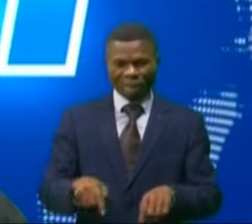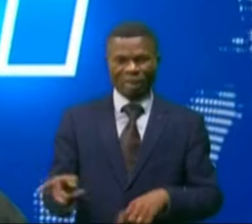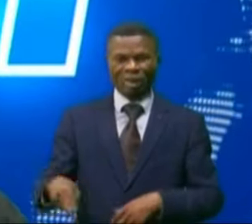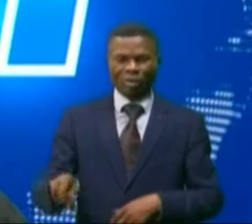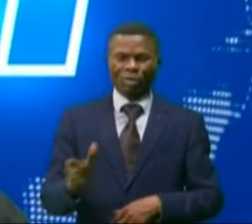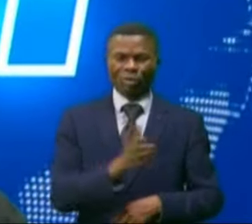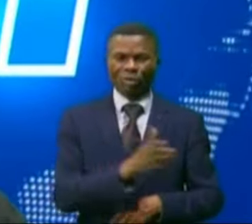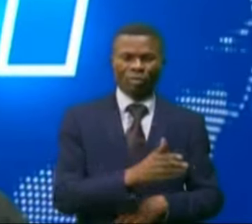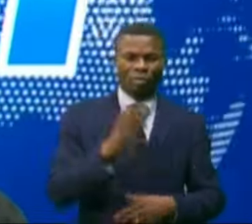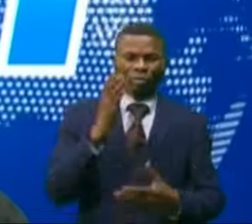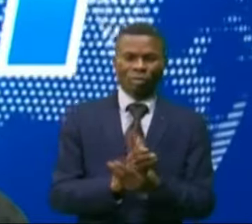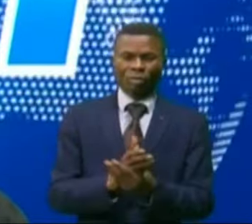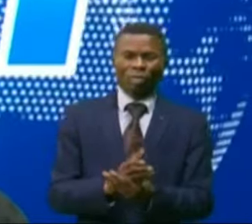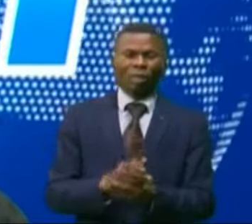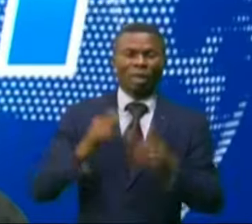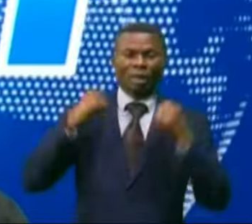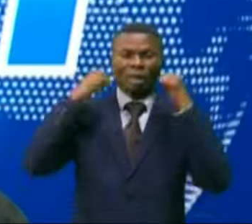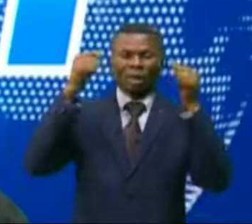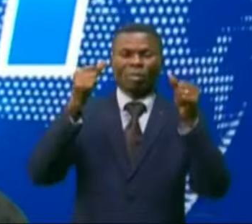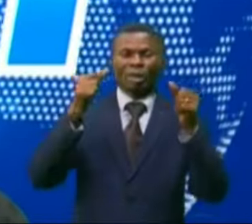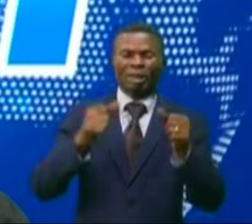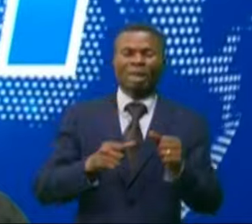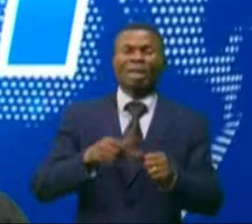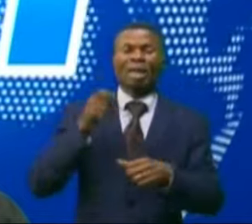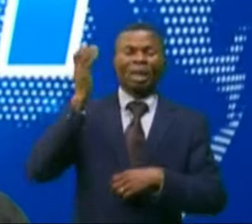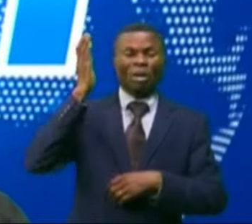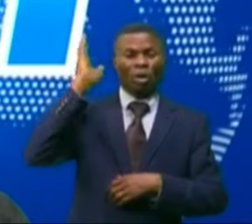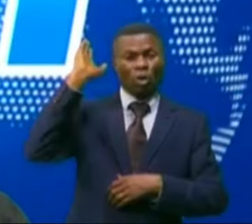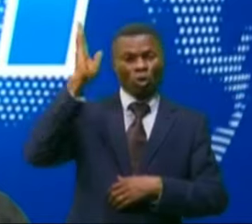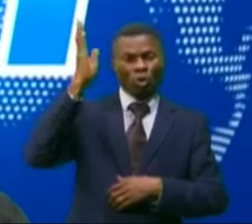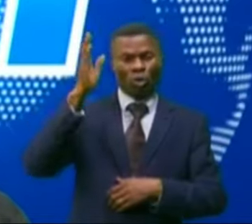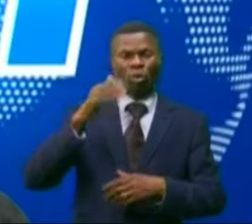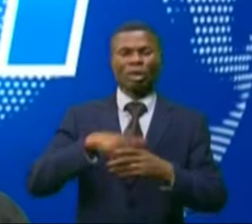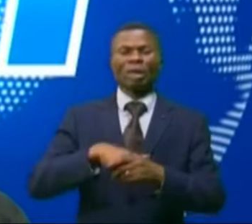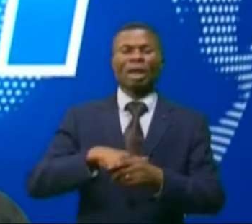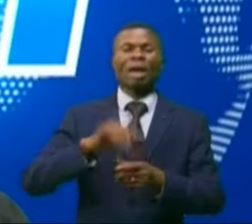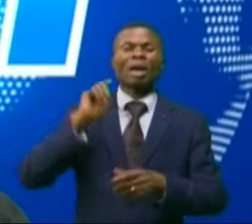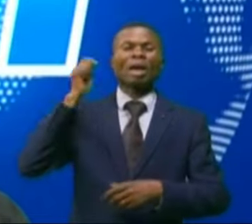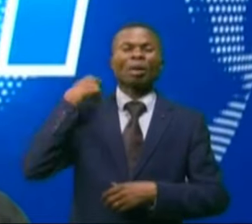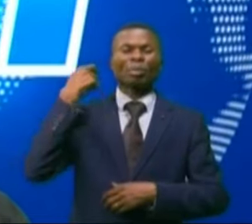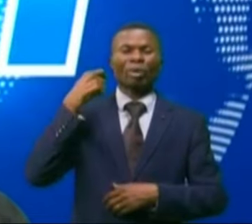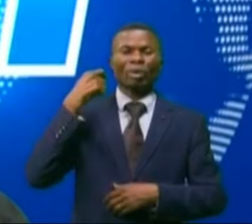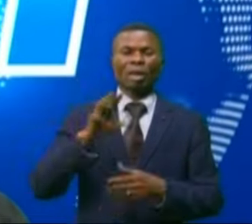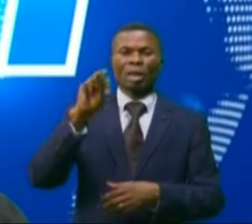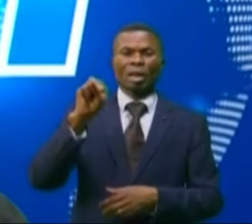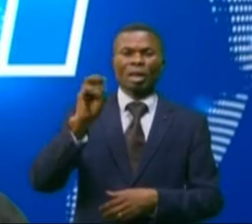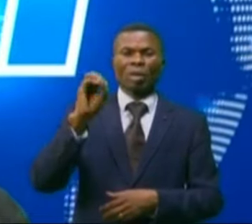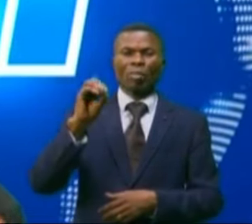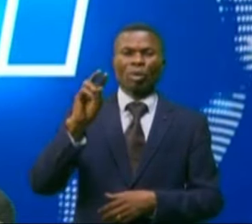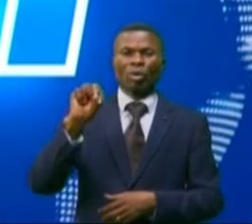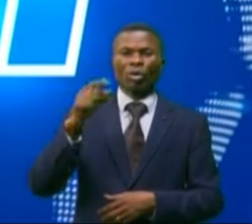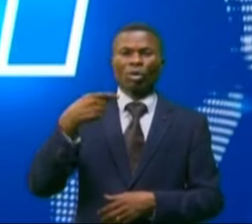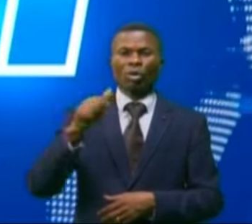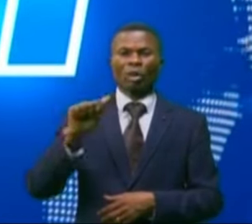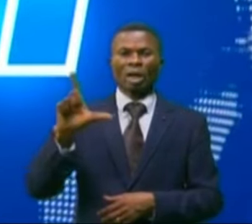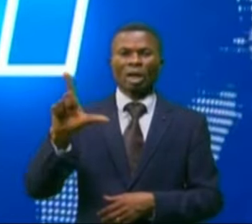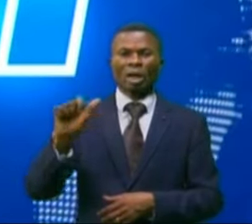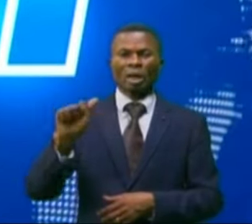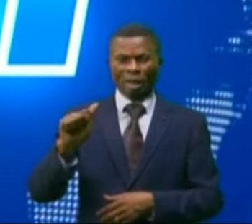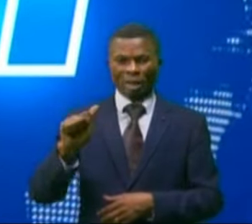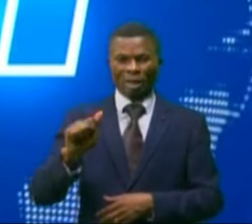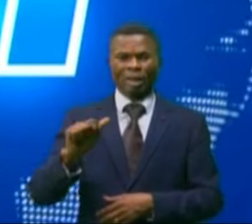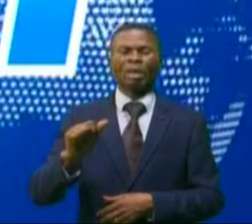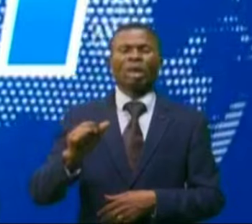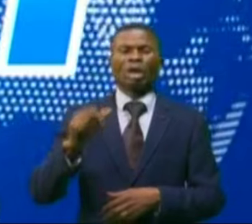Lutte contre le banditisme dans différents territoires et la construction des prisons dans la province de la Mongala, message clé du gouverneur